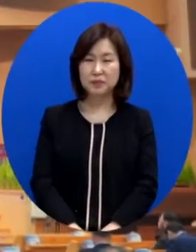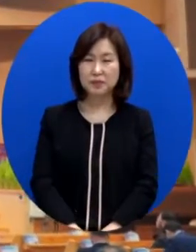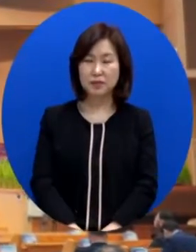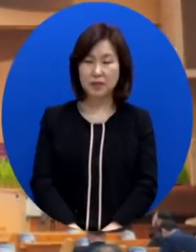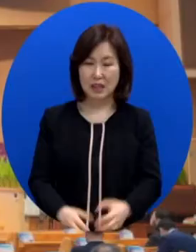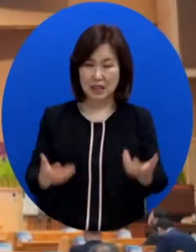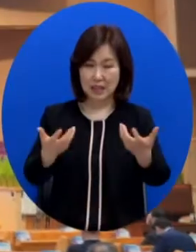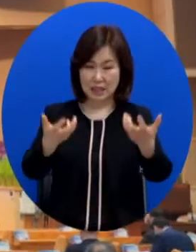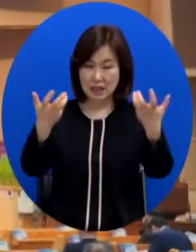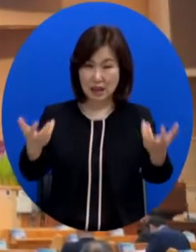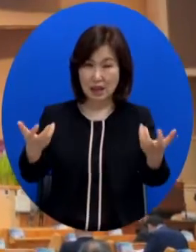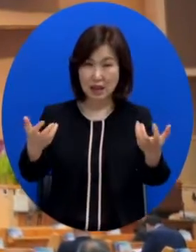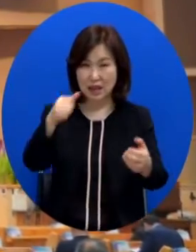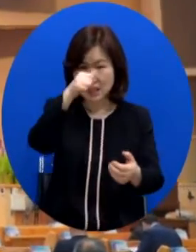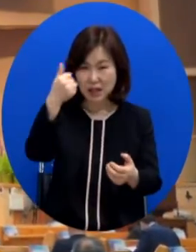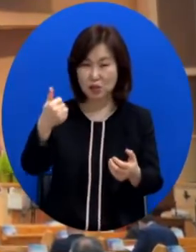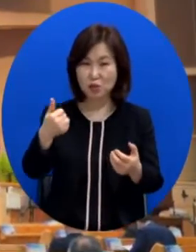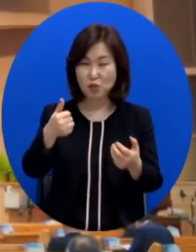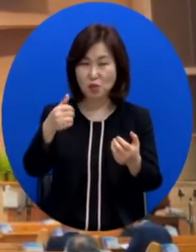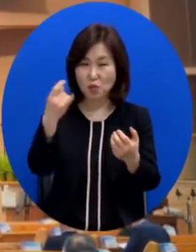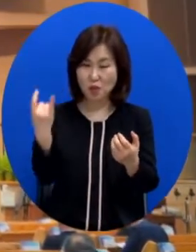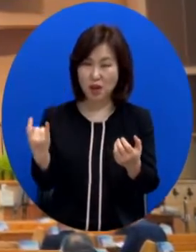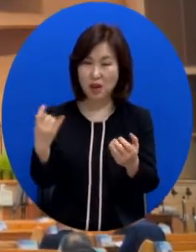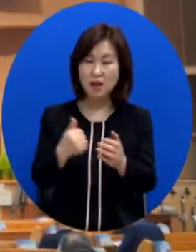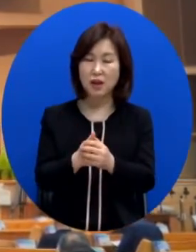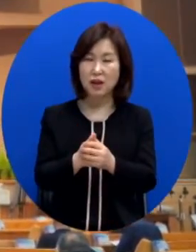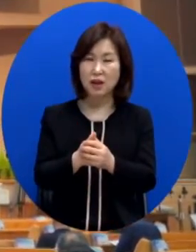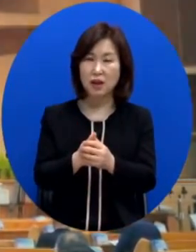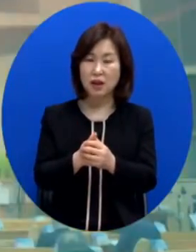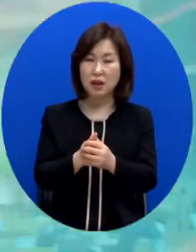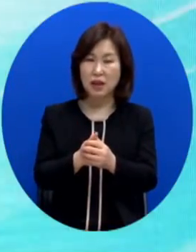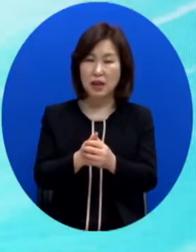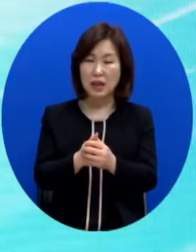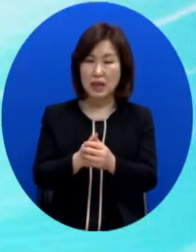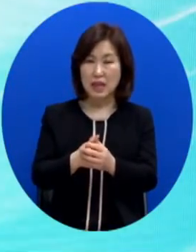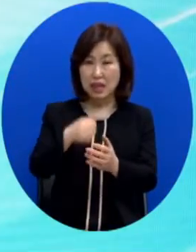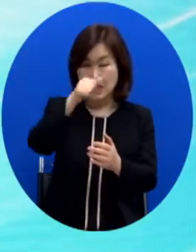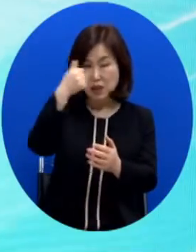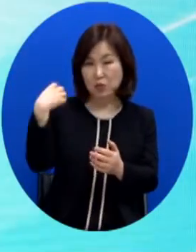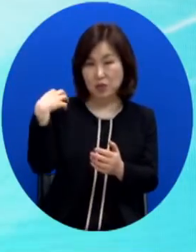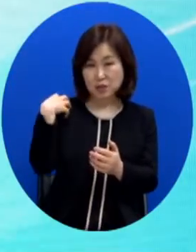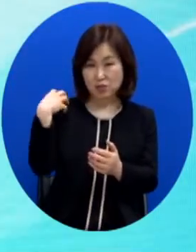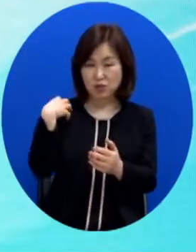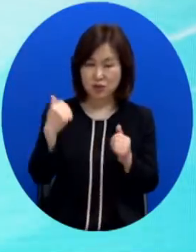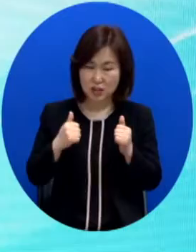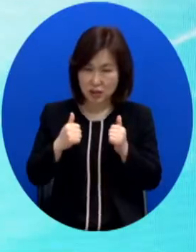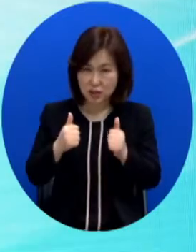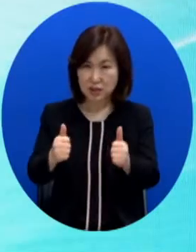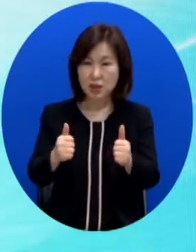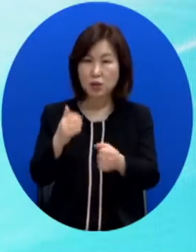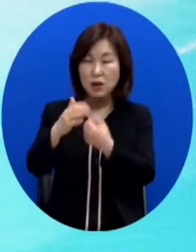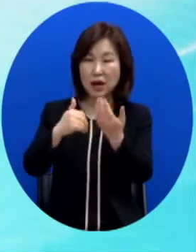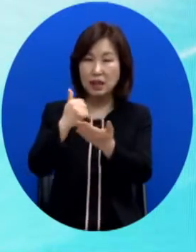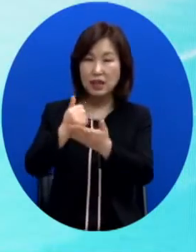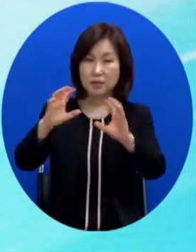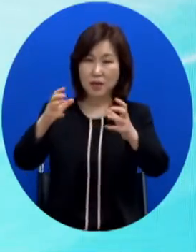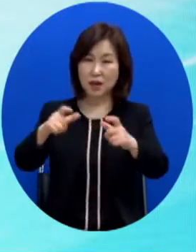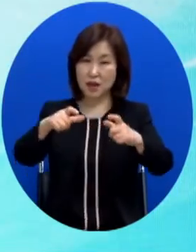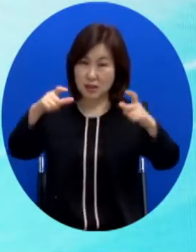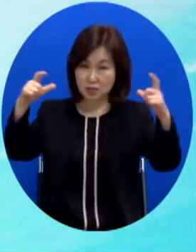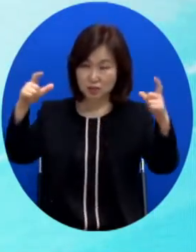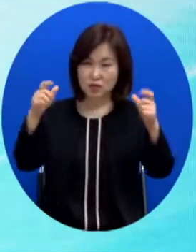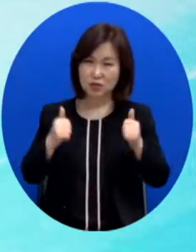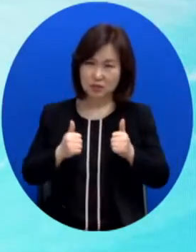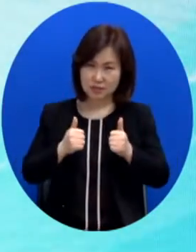양 장로의 는 성경과 총의 헌법이 가르치는 장로 의 직무를 성실히 감당하는 등 하나님 나라를 확장하는 사역을